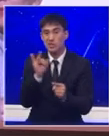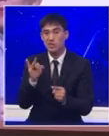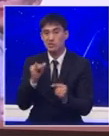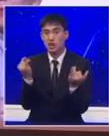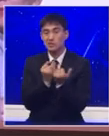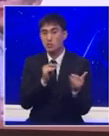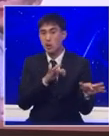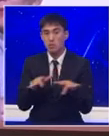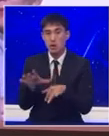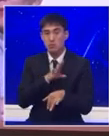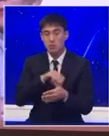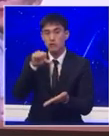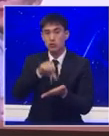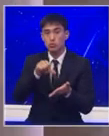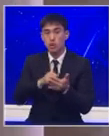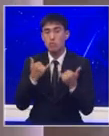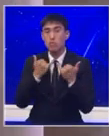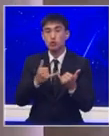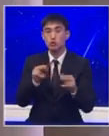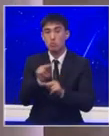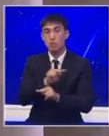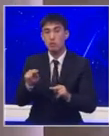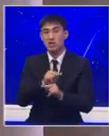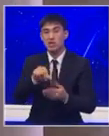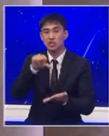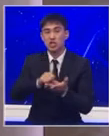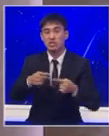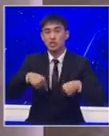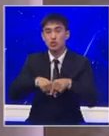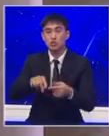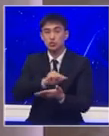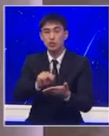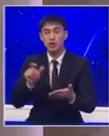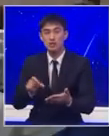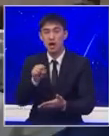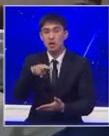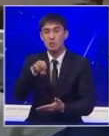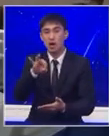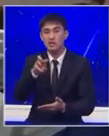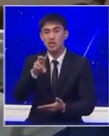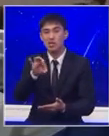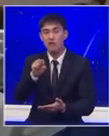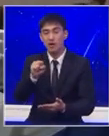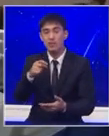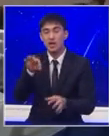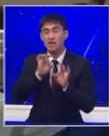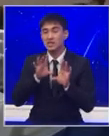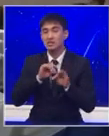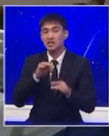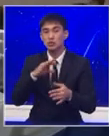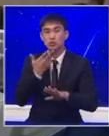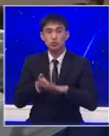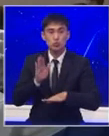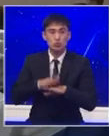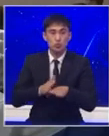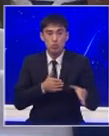гостей мероприятия вызвало выступление почетного преподавателя и члена Союза журналистов Аклимы Касеновой. Она рассказала о нелегком пути